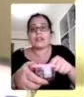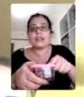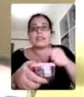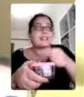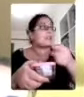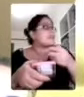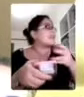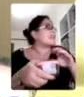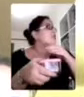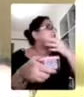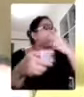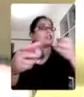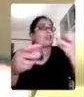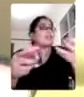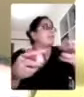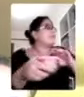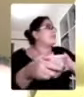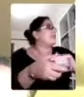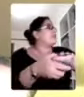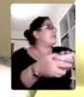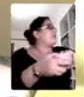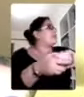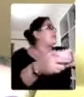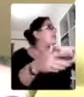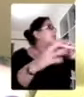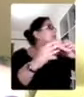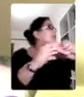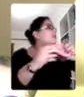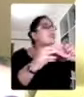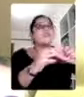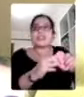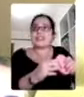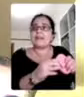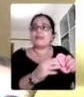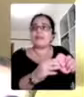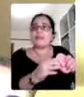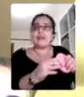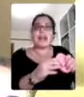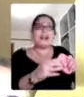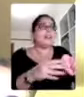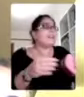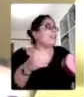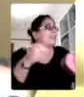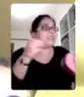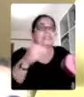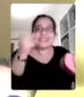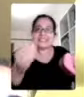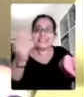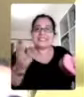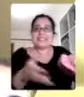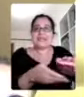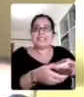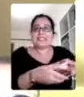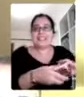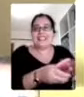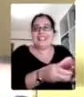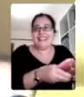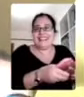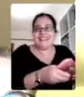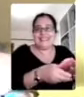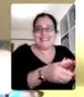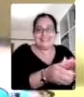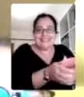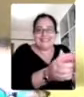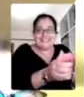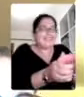yok. İsterseniz cayır cayır nemli için hiç cayır cayır nemli olur mu ya? Lıkır lıkır nemli için